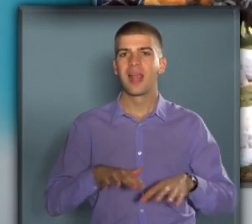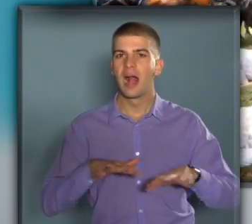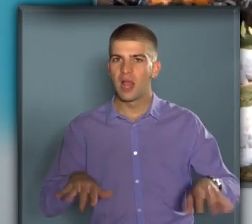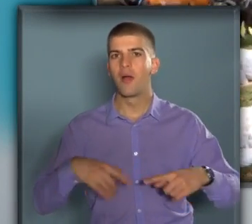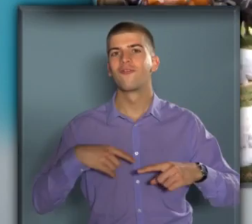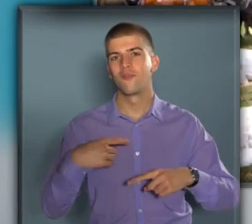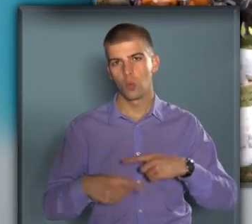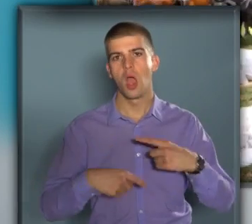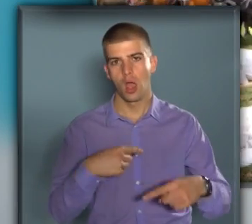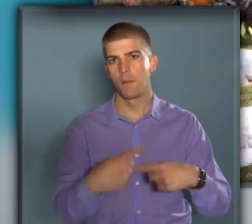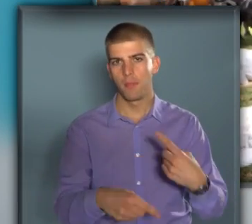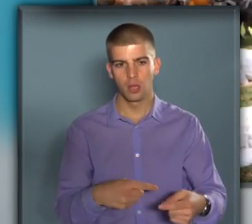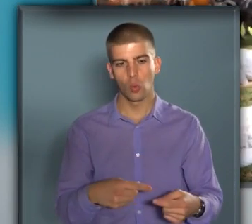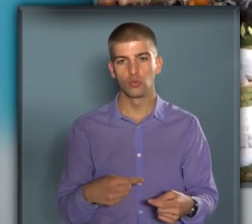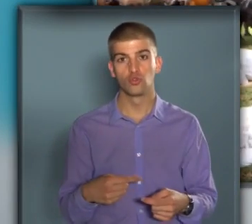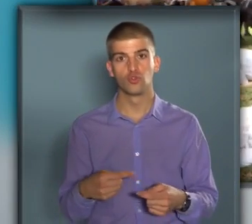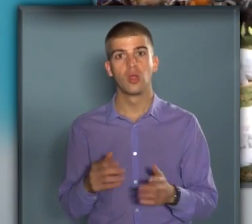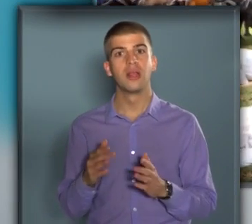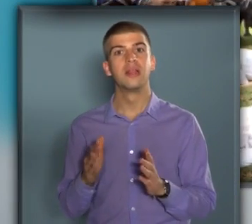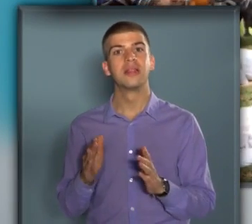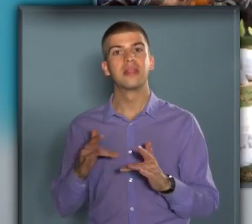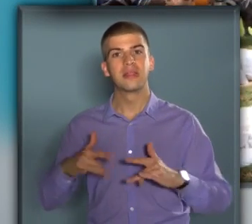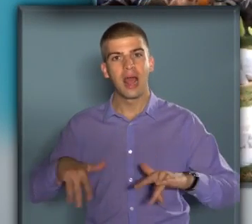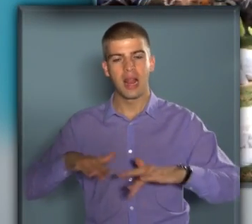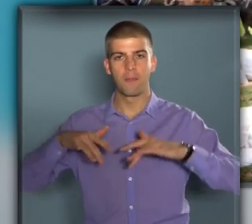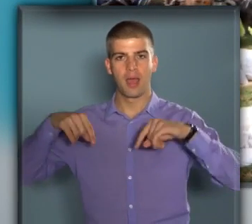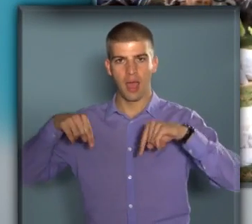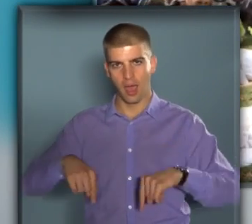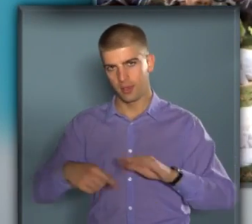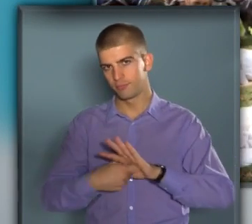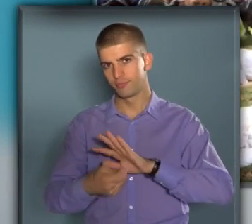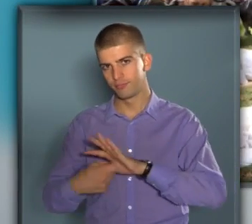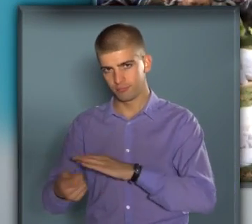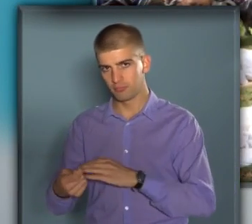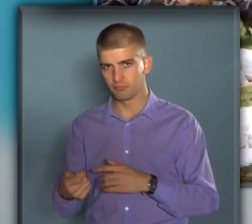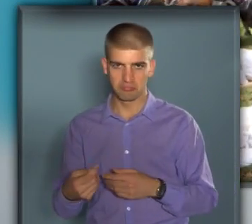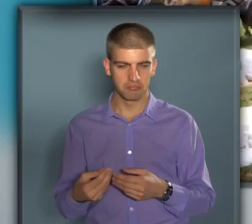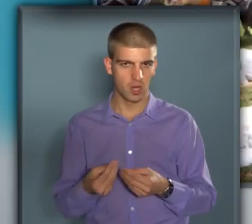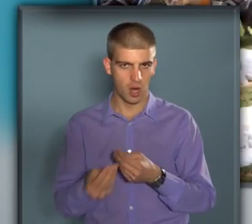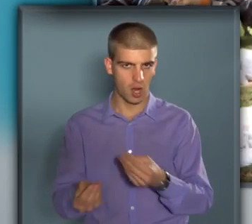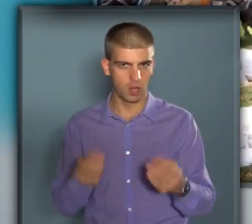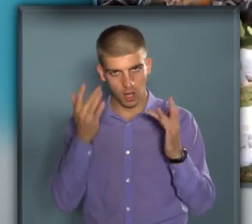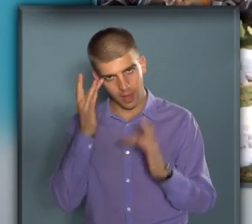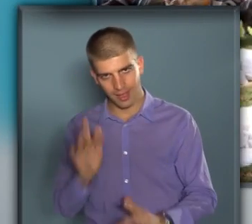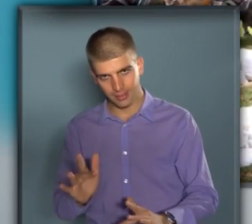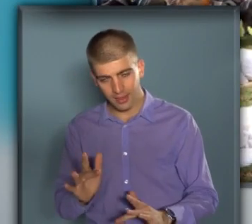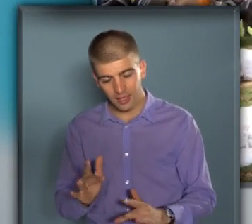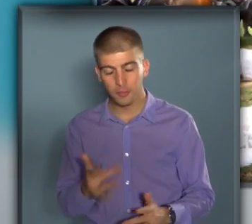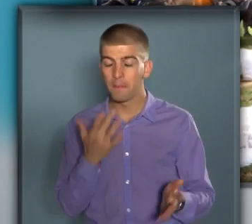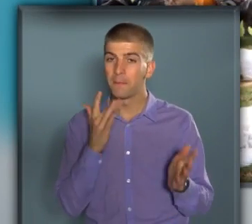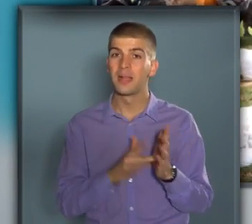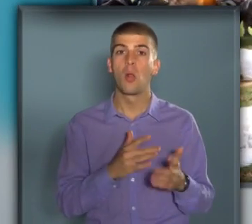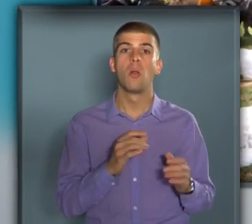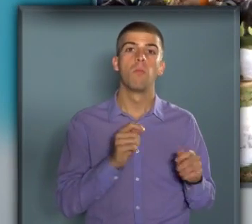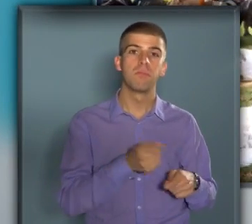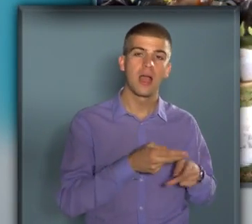általában folyamatosan végzünk az adott telephelyeinken. Ugye itt a kerületben is van két állandó jelenlétünk,